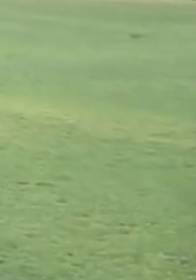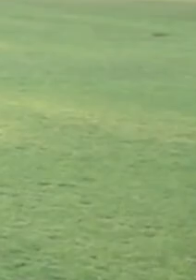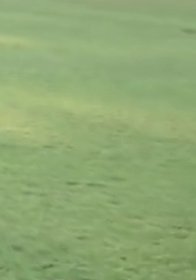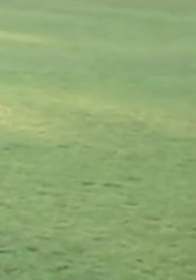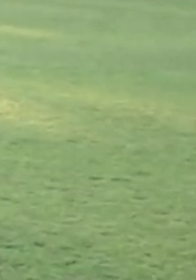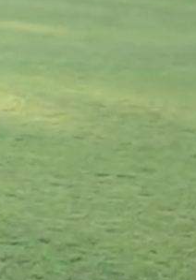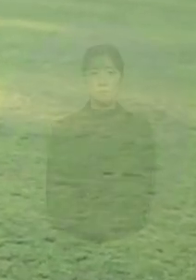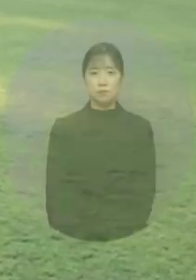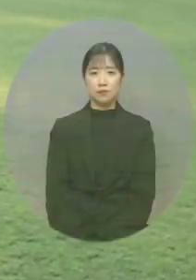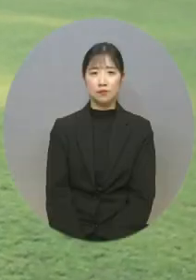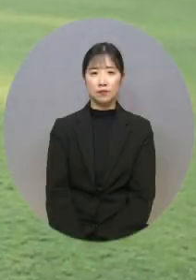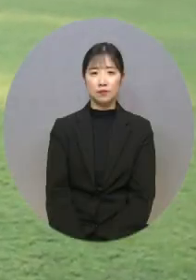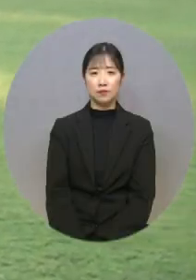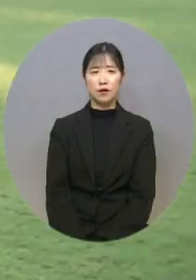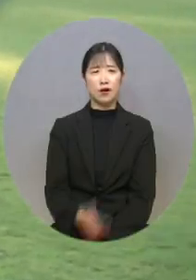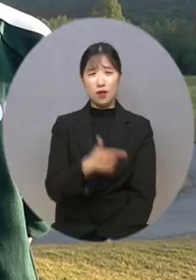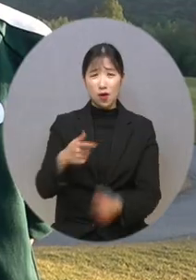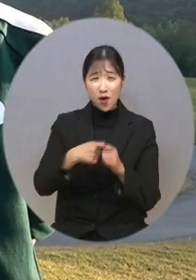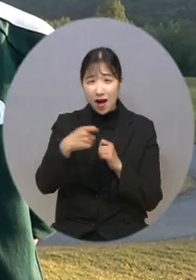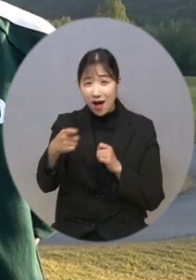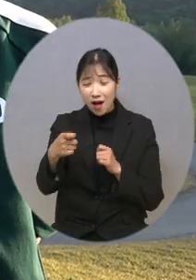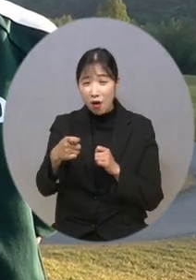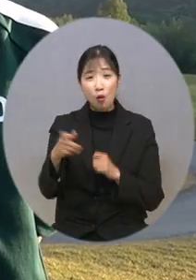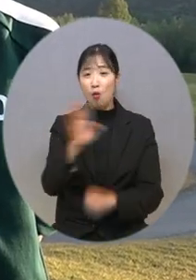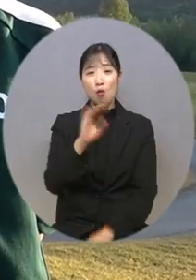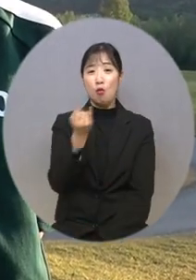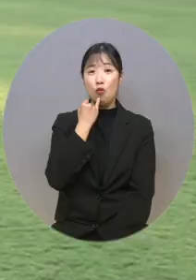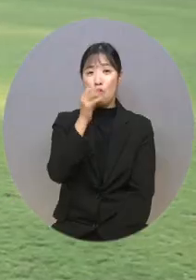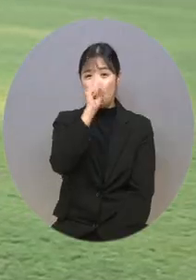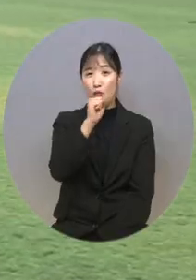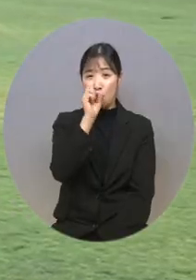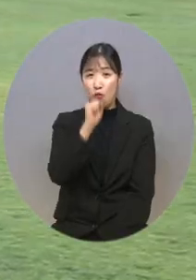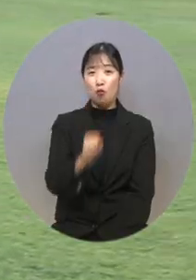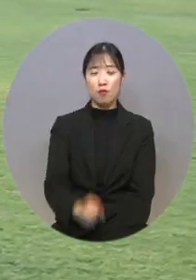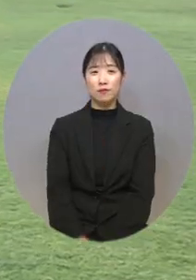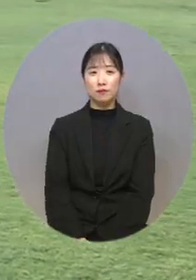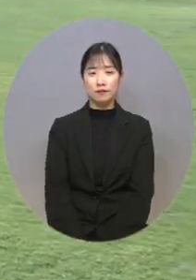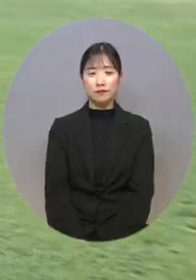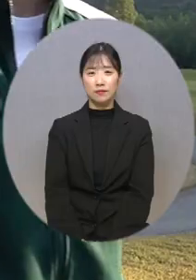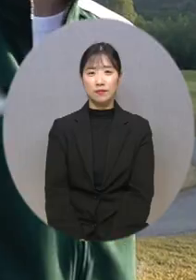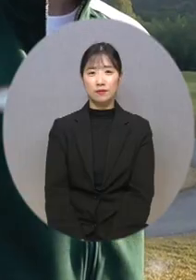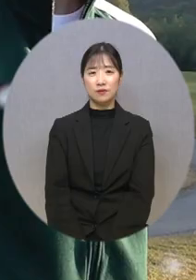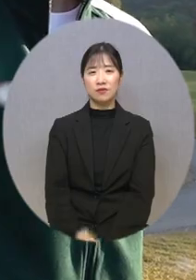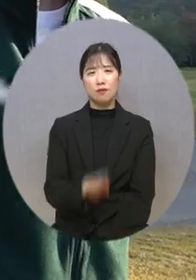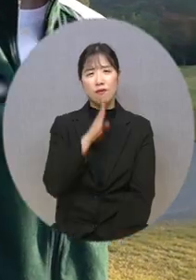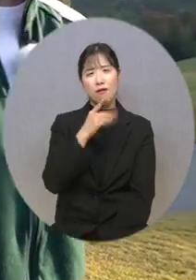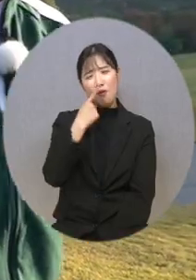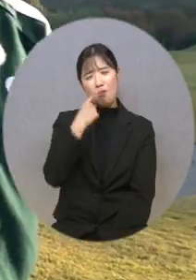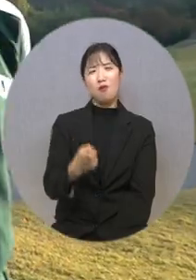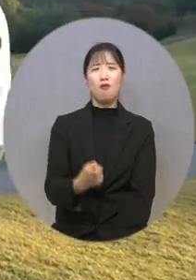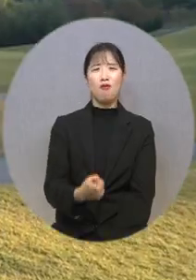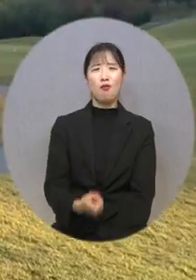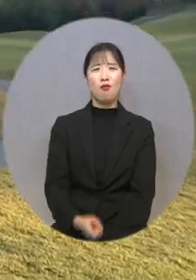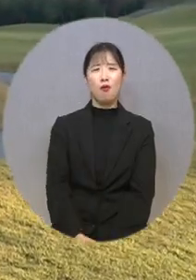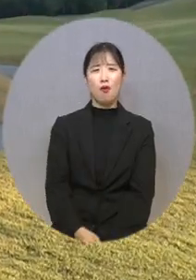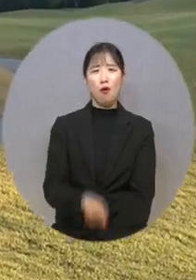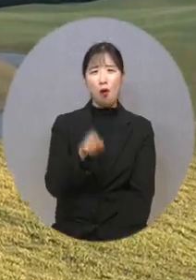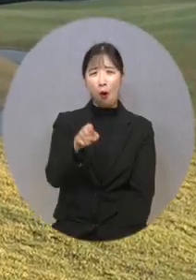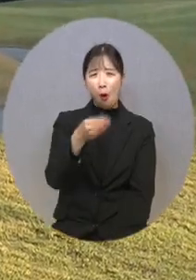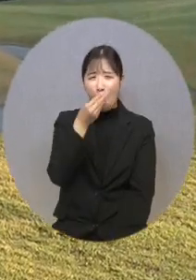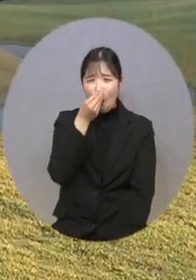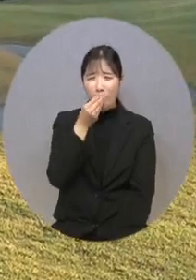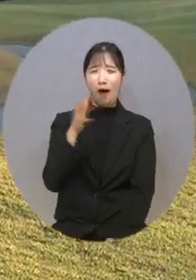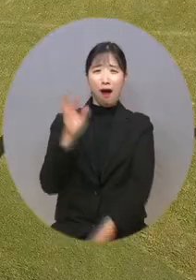아, 나 너무 기분 나다. 아, 됐어. 오, 괜찮아요. 나이스 온. 아, 괜찮을 것 같아요. 우와, 진짜 멋있다. 저기 저렇게 좁은 데다 치다니. 오,